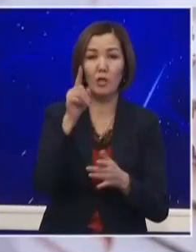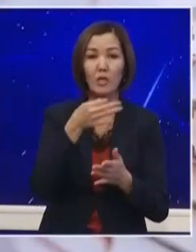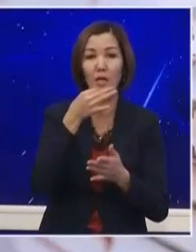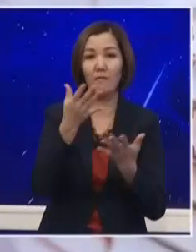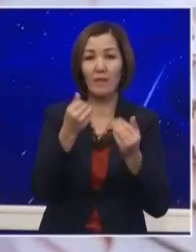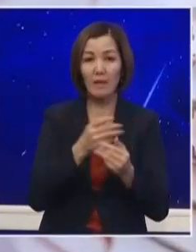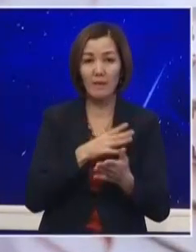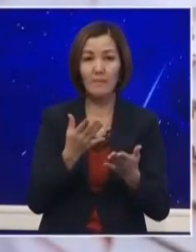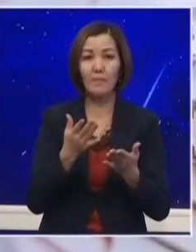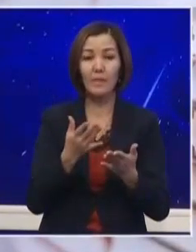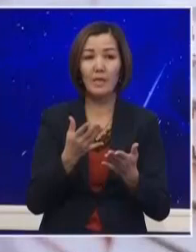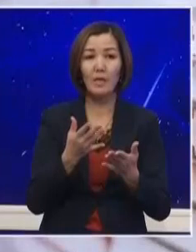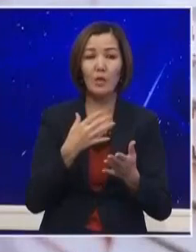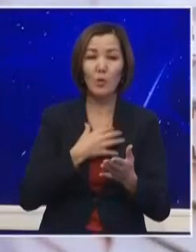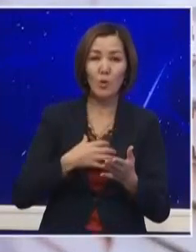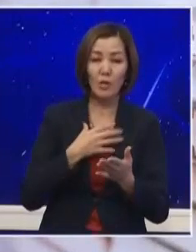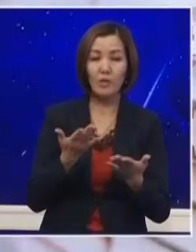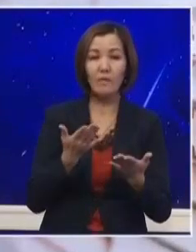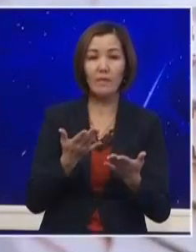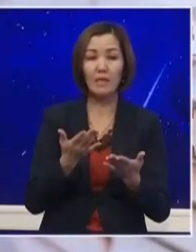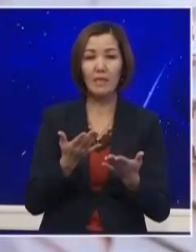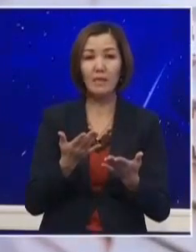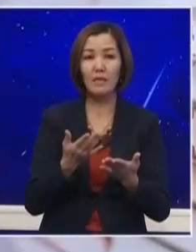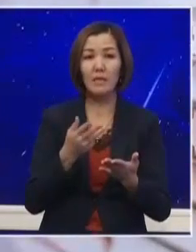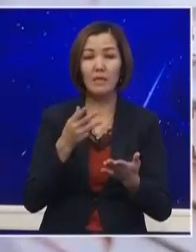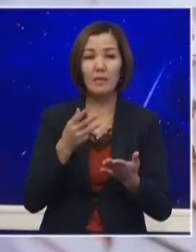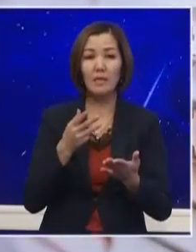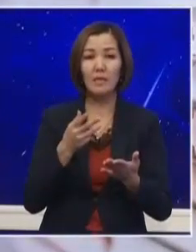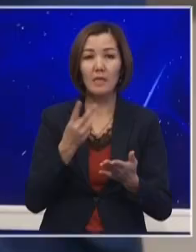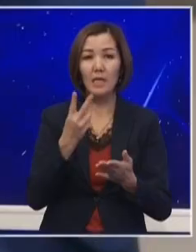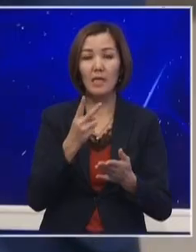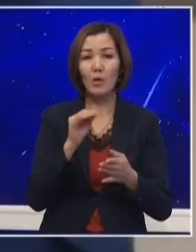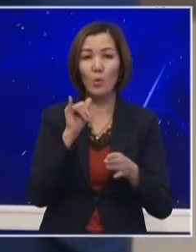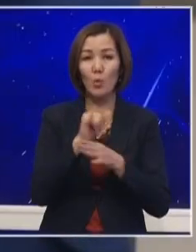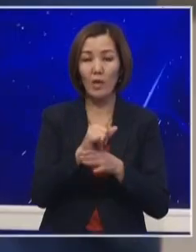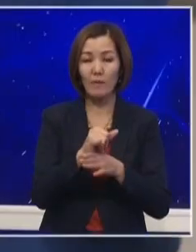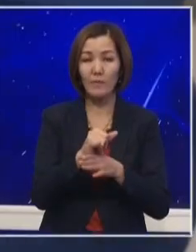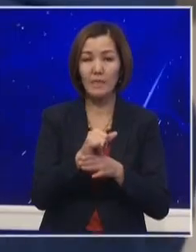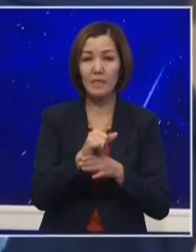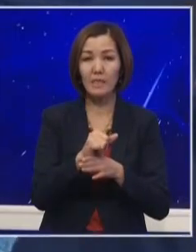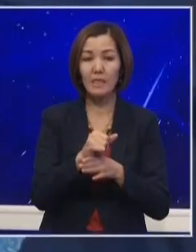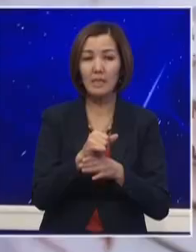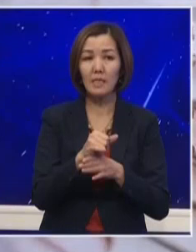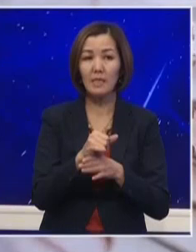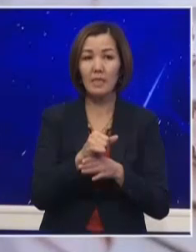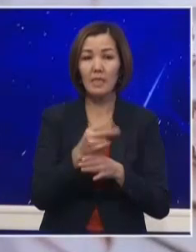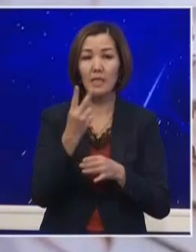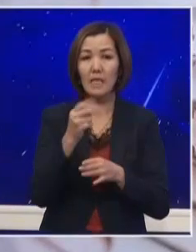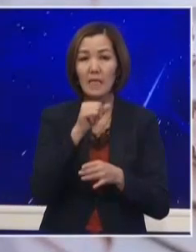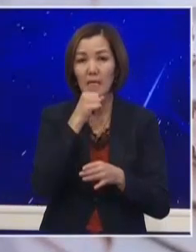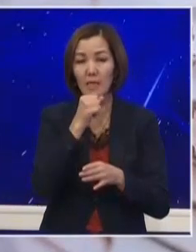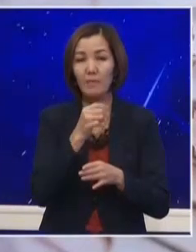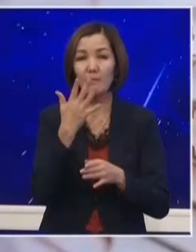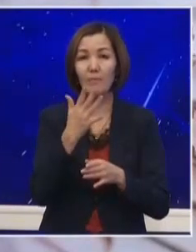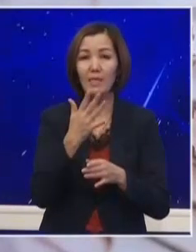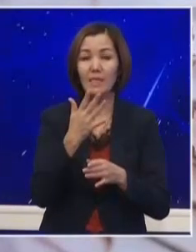қойып жатыр, өздерін толғандырып отқан. Және де осы екі қонағымыз тек қана осы екі атамыз емес, ол бес арысында осы тарихын